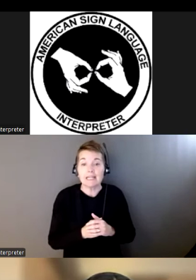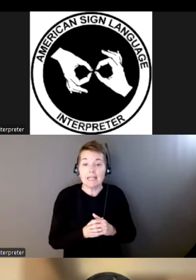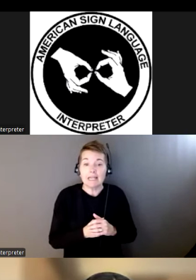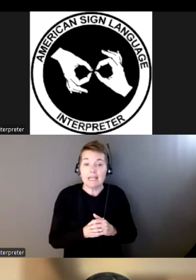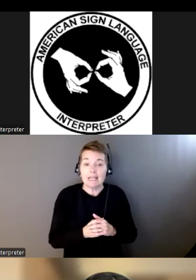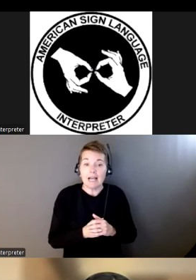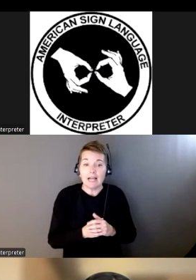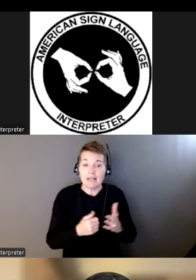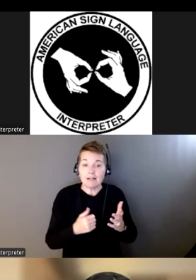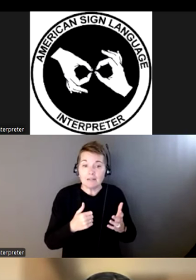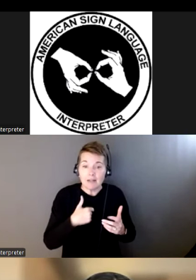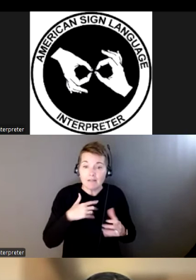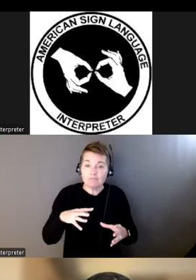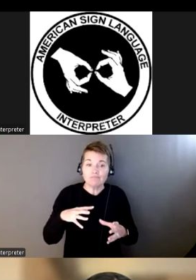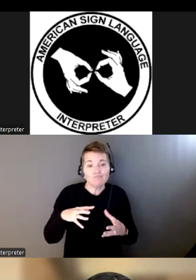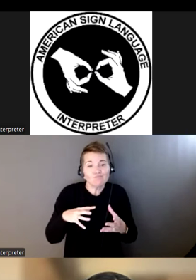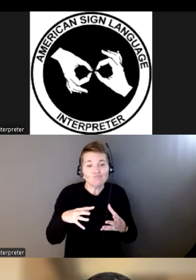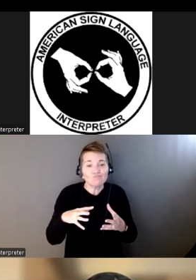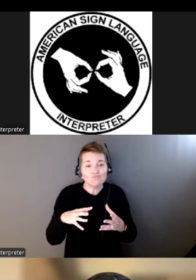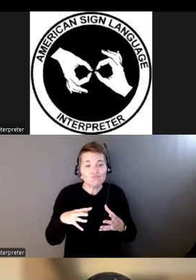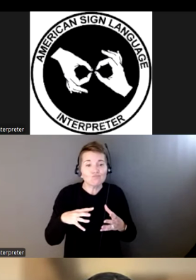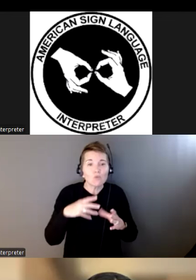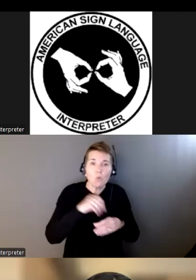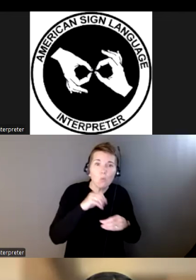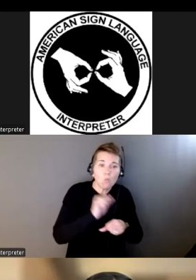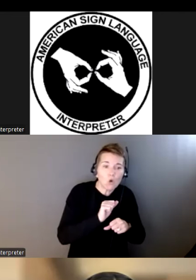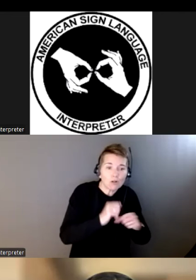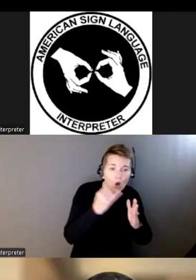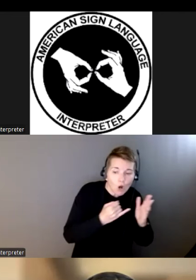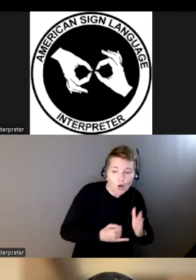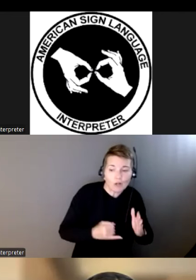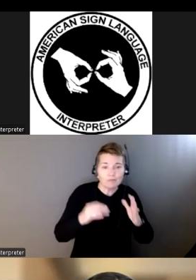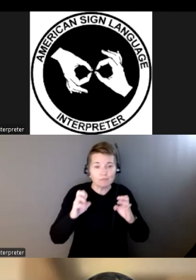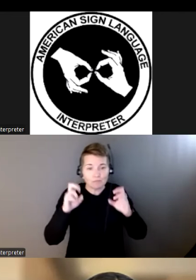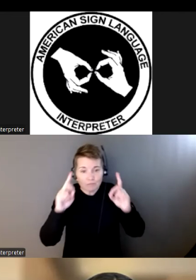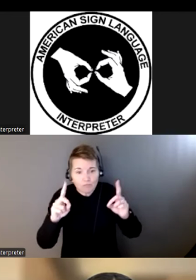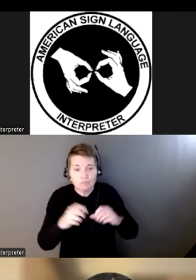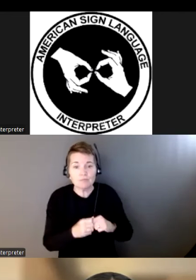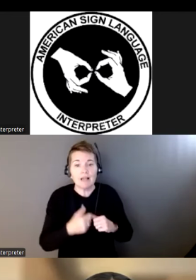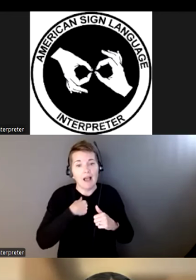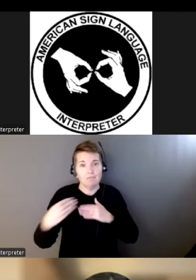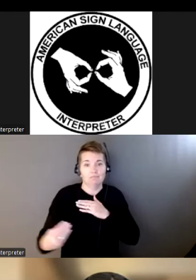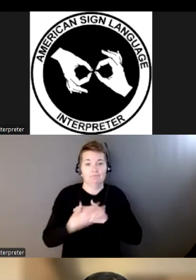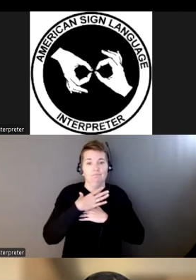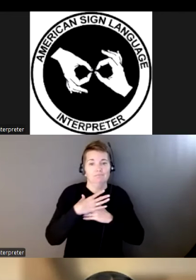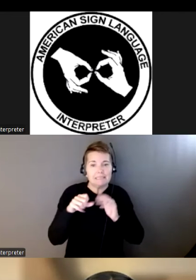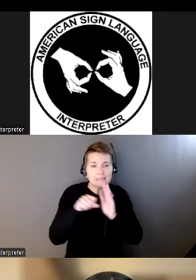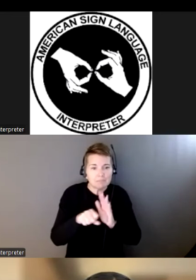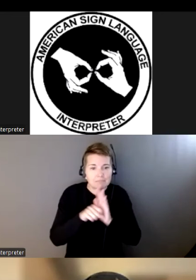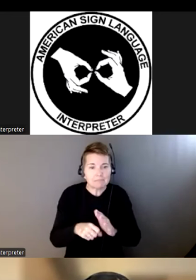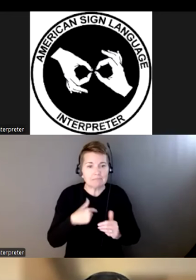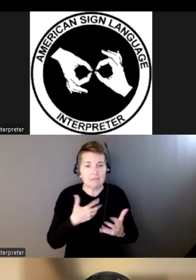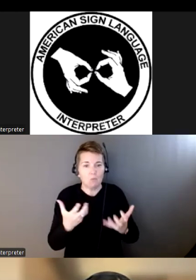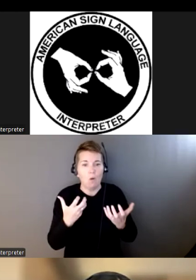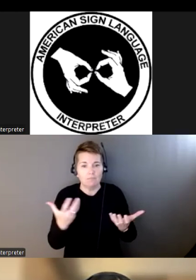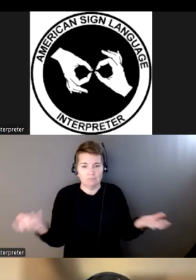책거리 to create my own pieces incorporating my Eastern and Western influences. Next